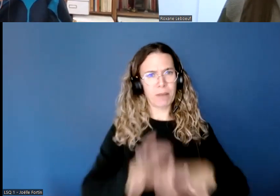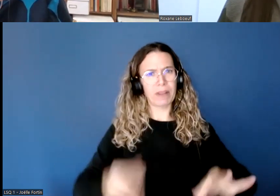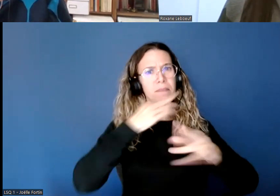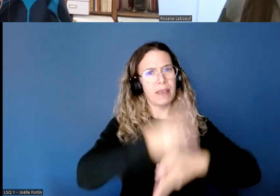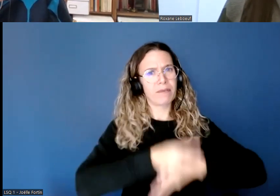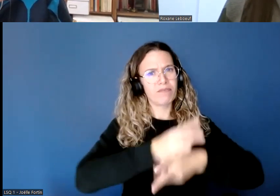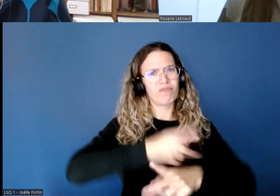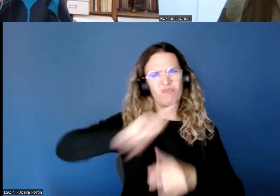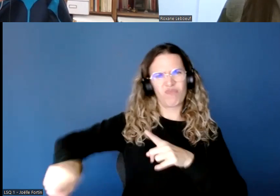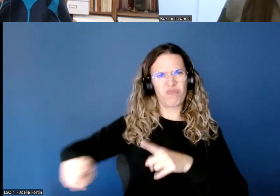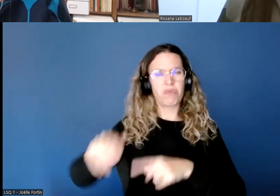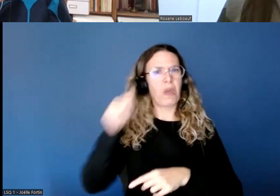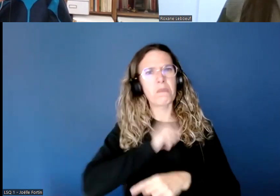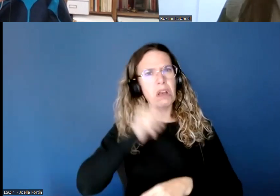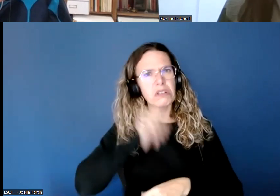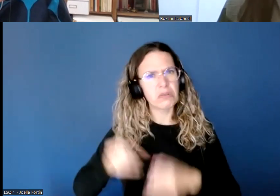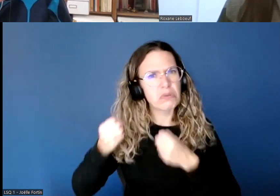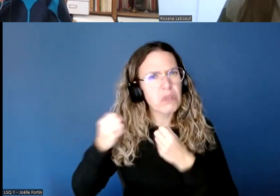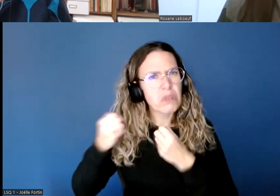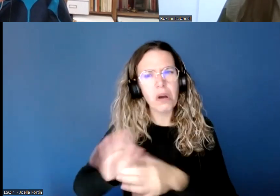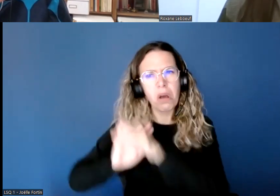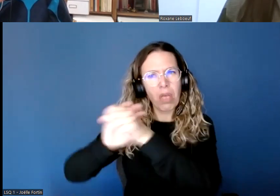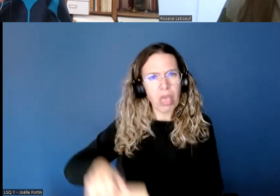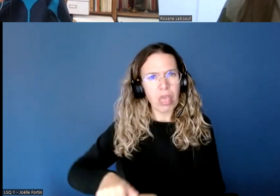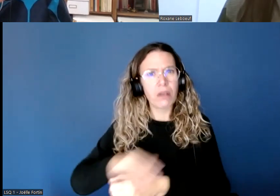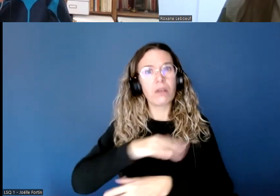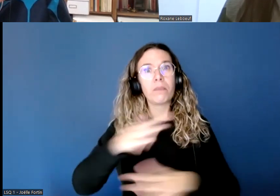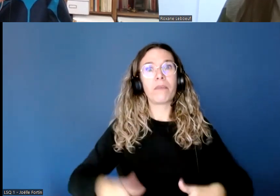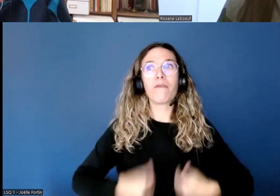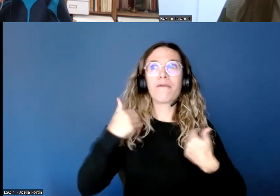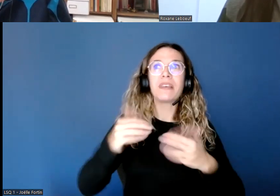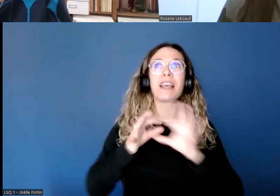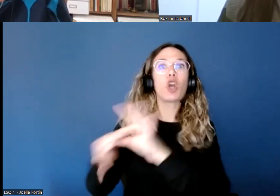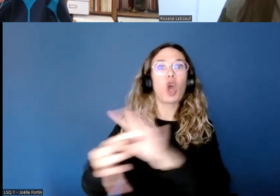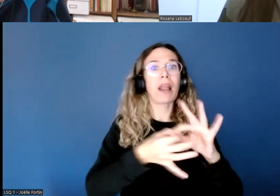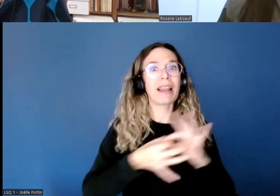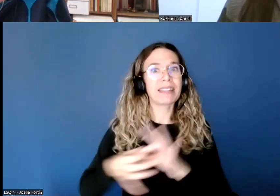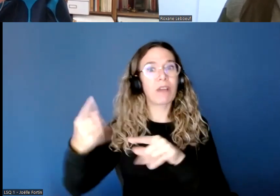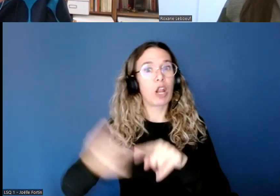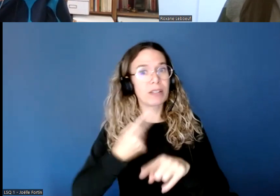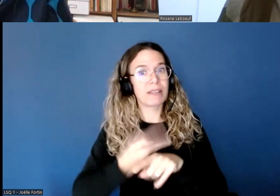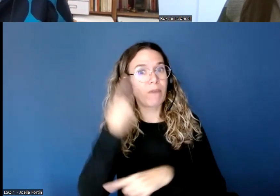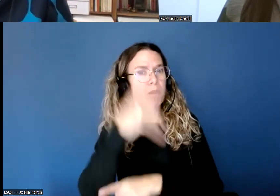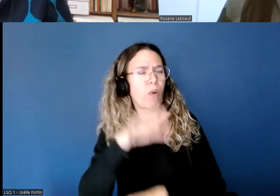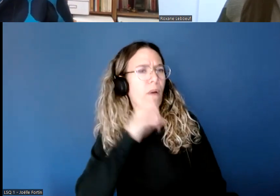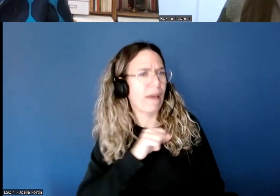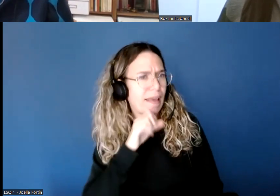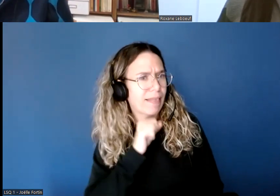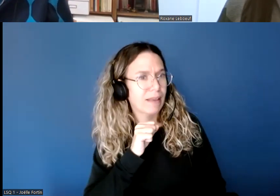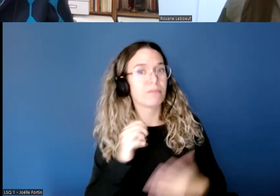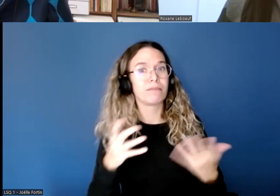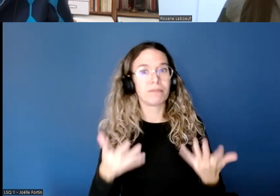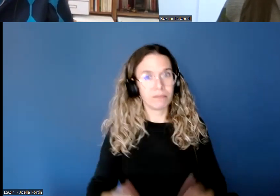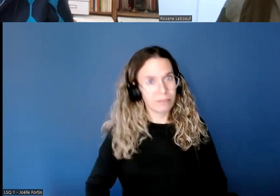contre l'intolérance entre les personnes vivant au sein de milieux de vie collectifs et locatifs pour aînés. Il faut prendre une